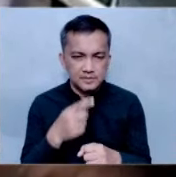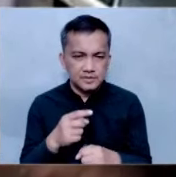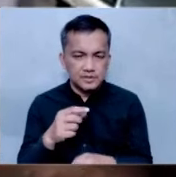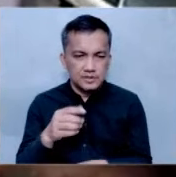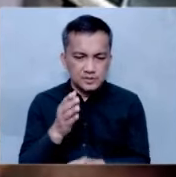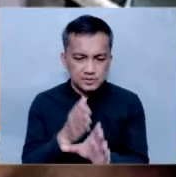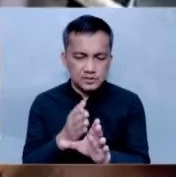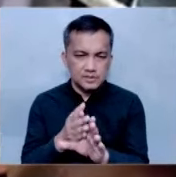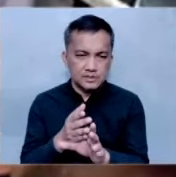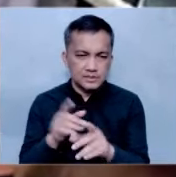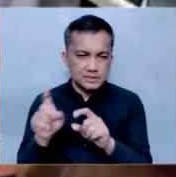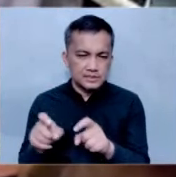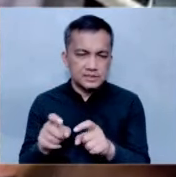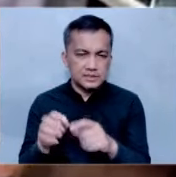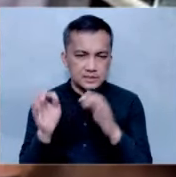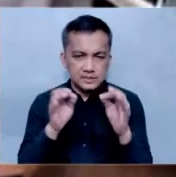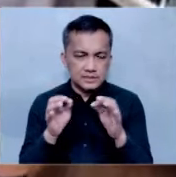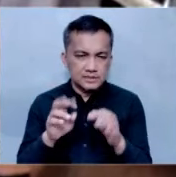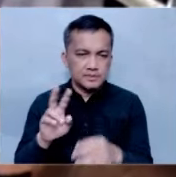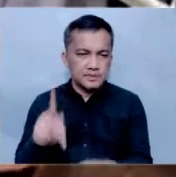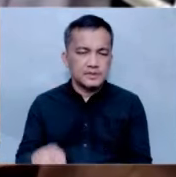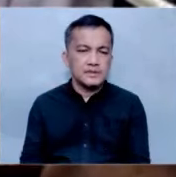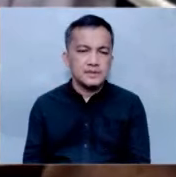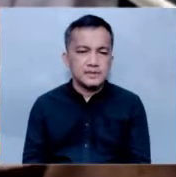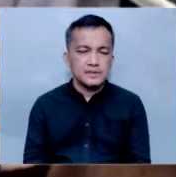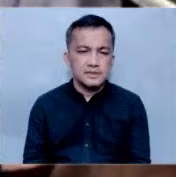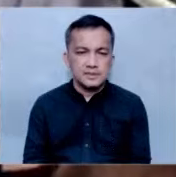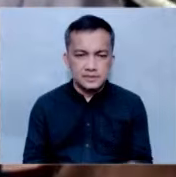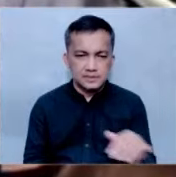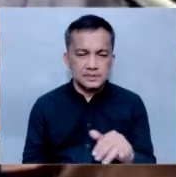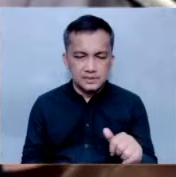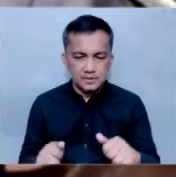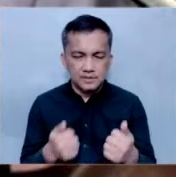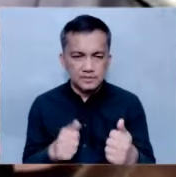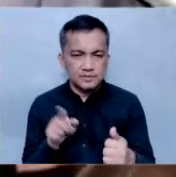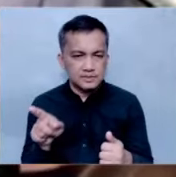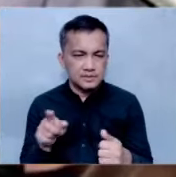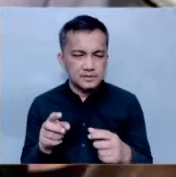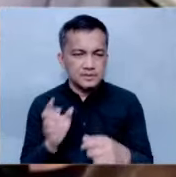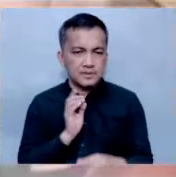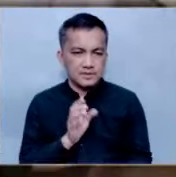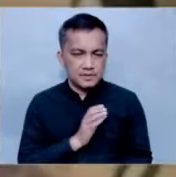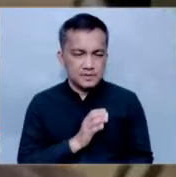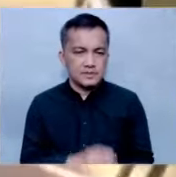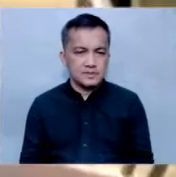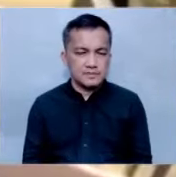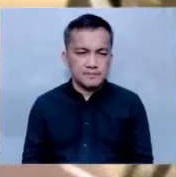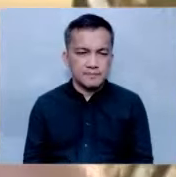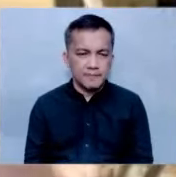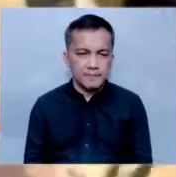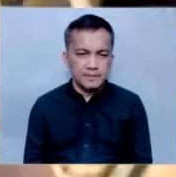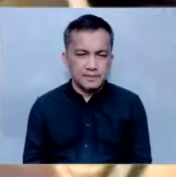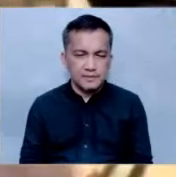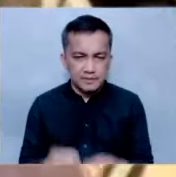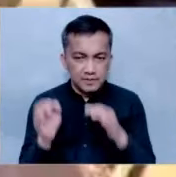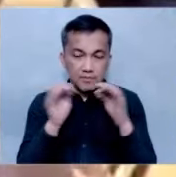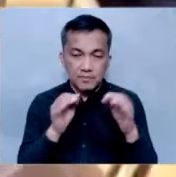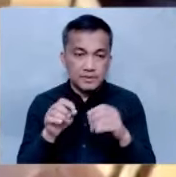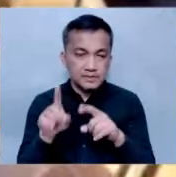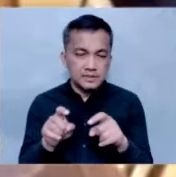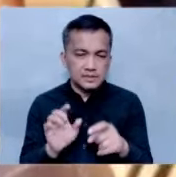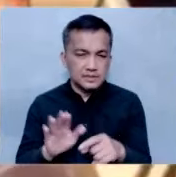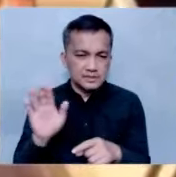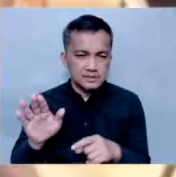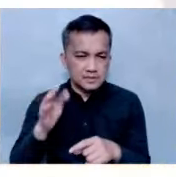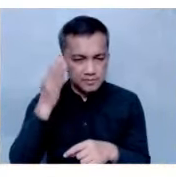exam at drug test ng bise. Ganyan din ang hamon ni Pulong sa mga kongresista. Magpa-drug test na lang sila. Ano